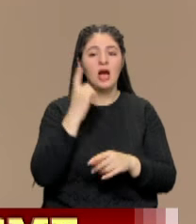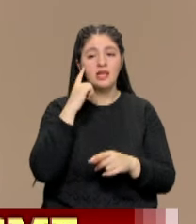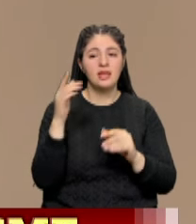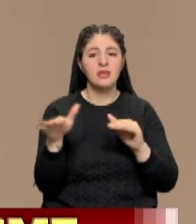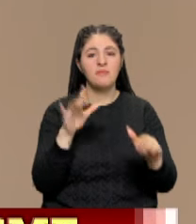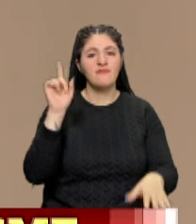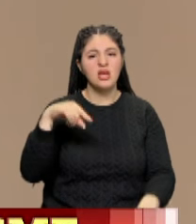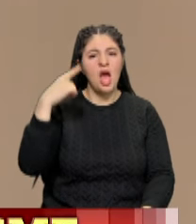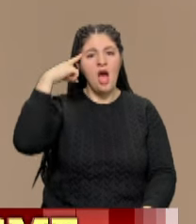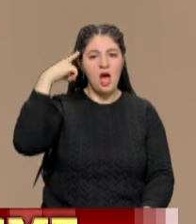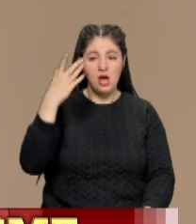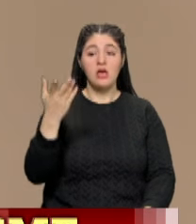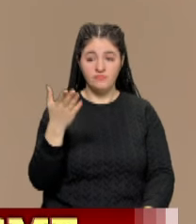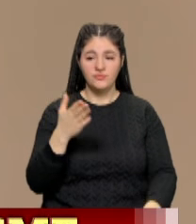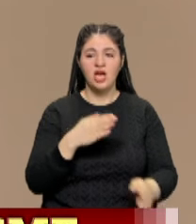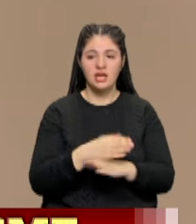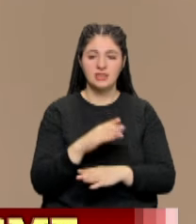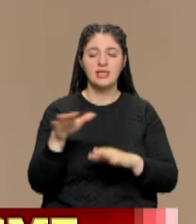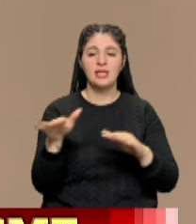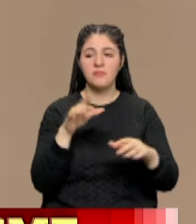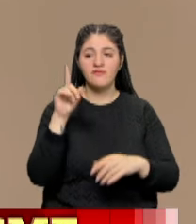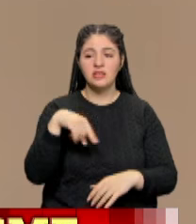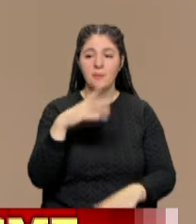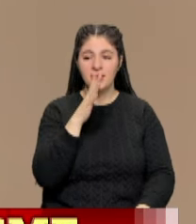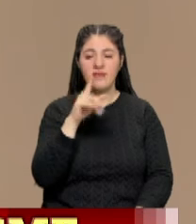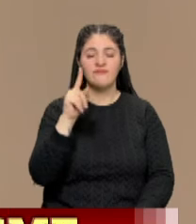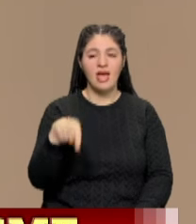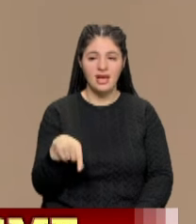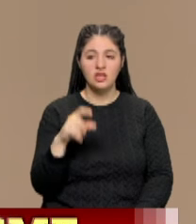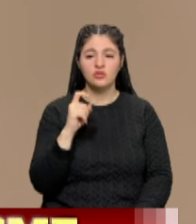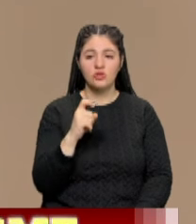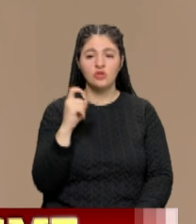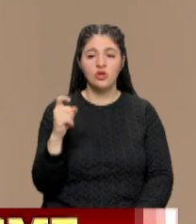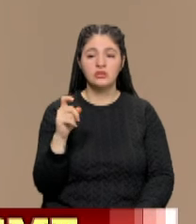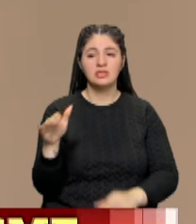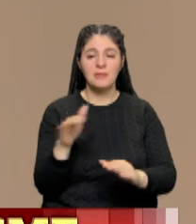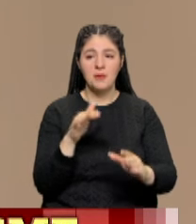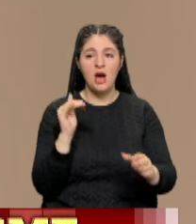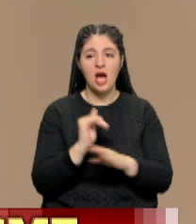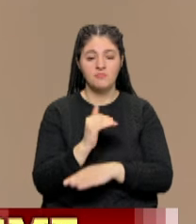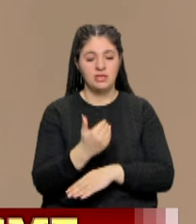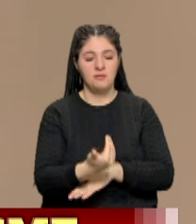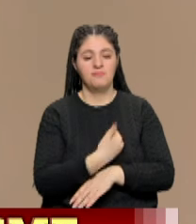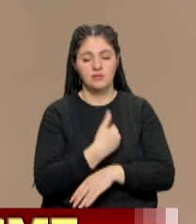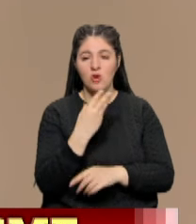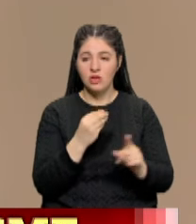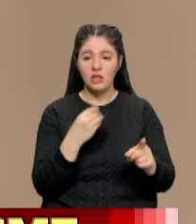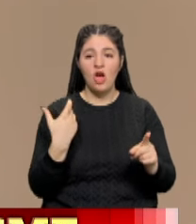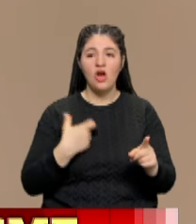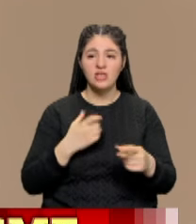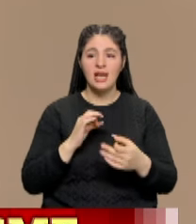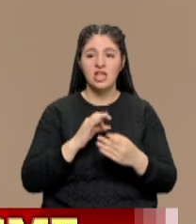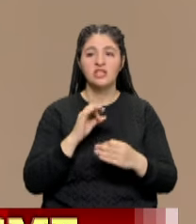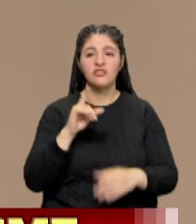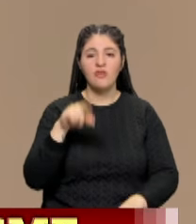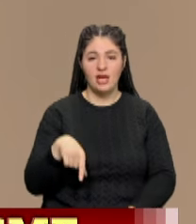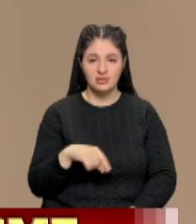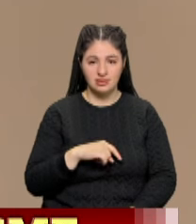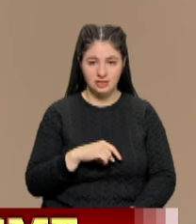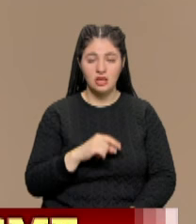deprem vergisi geliyor. Aslında deprem vergisi diye bilinen vergi 99 depremiyle hayatımıza giren özel iletişim